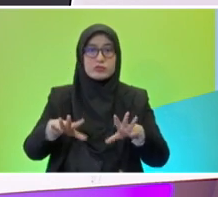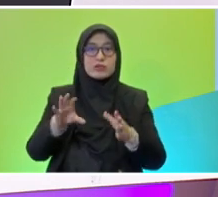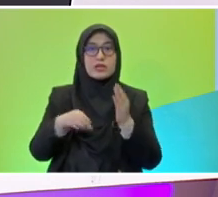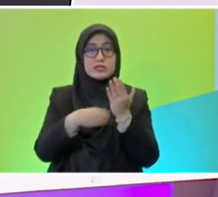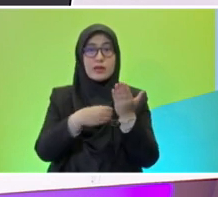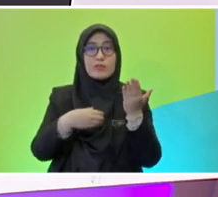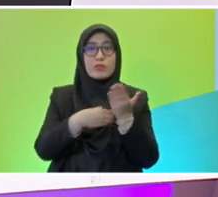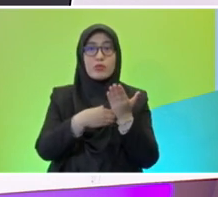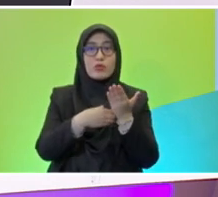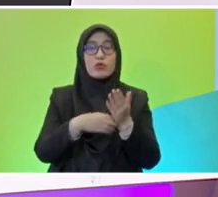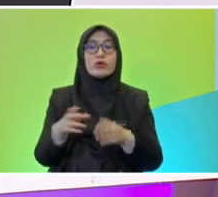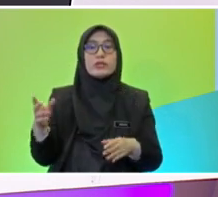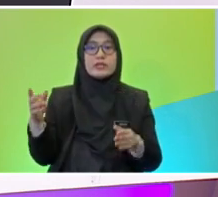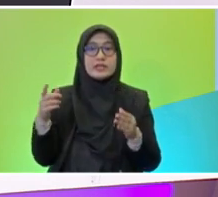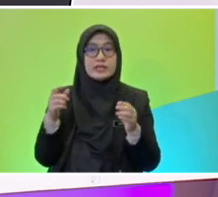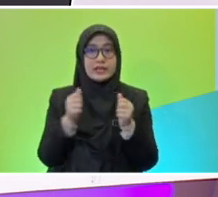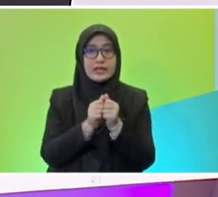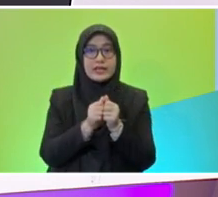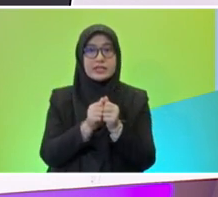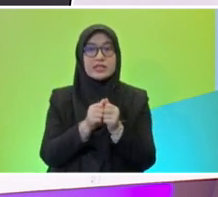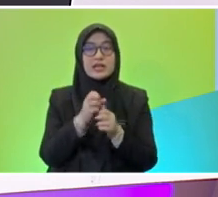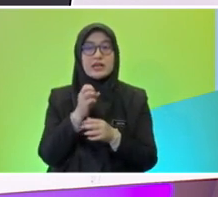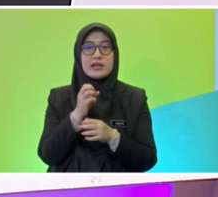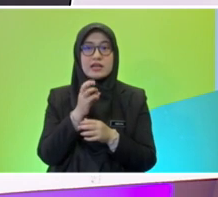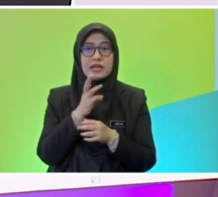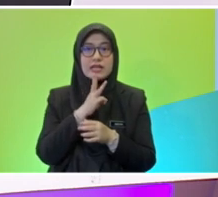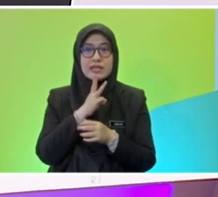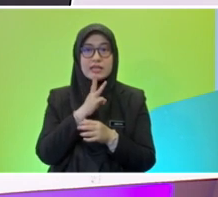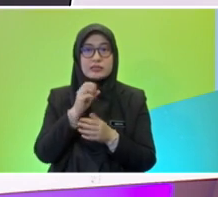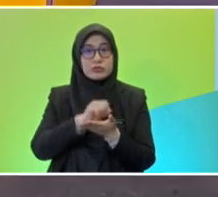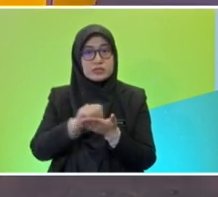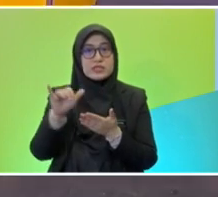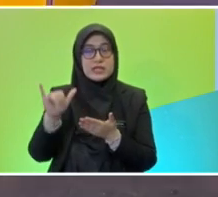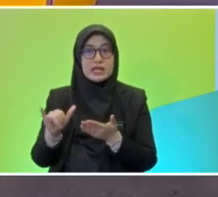semuanya telah mengubah sifat asal air